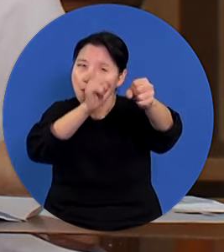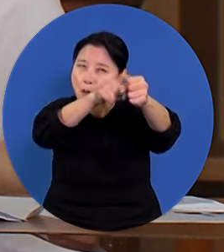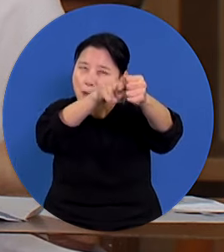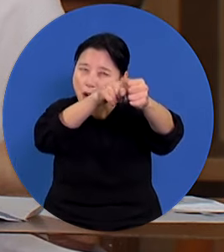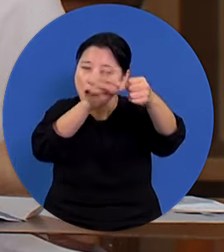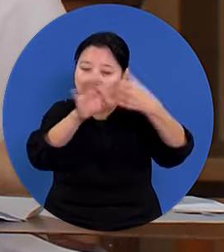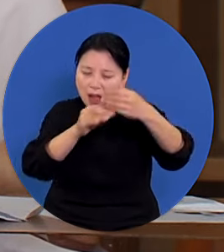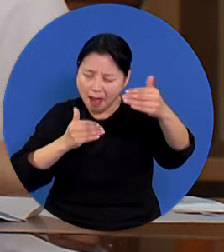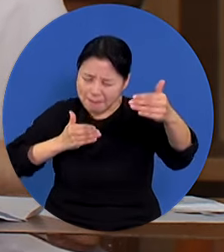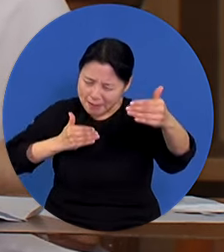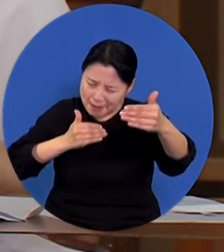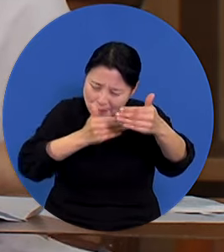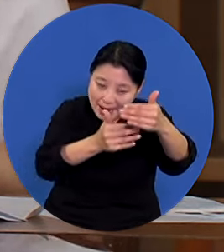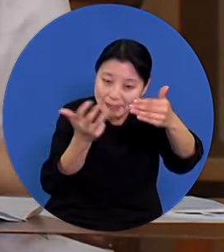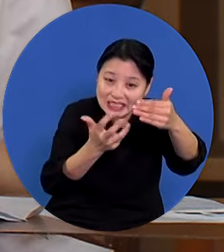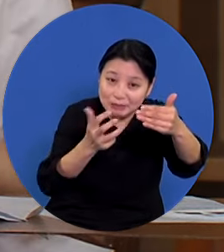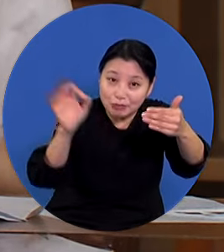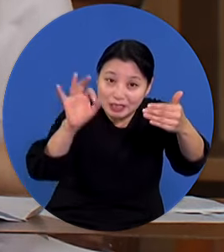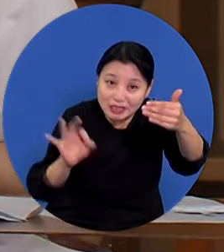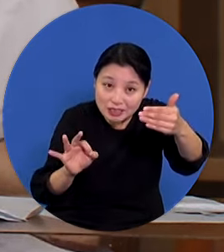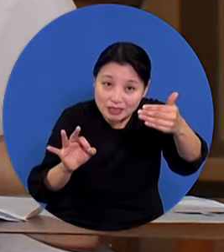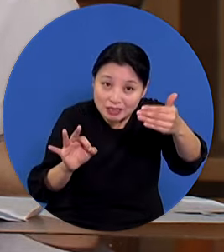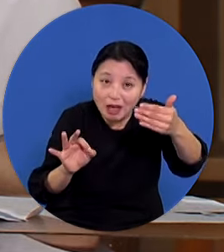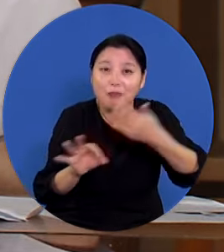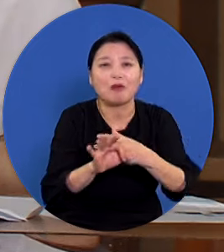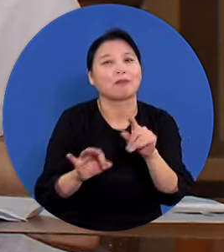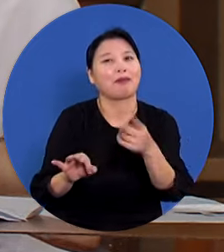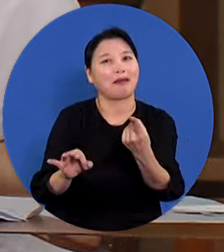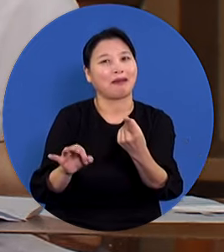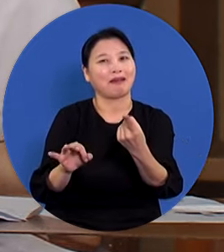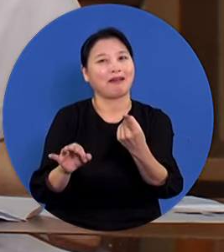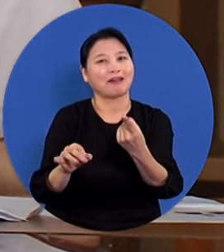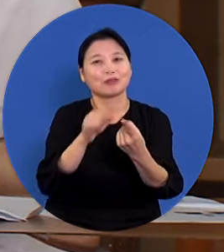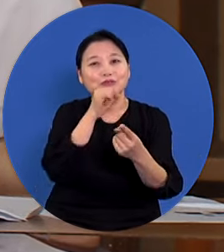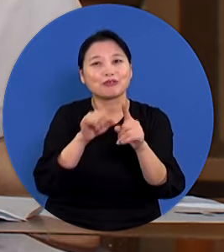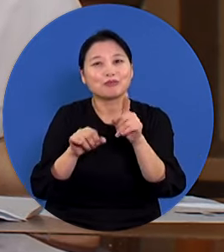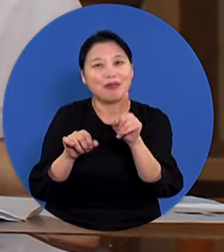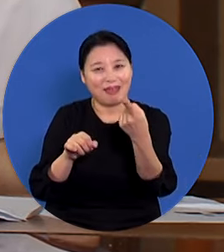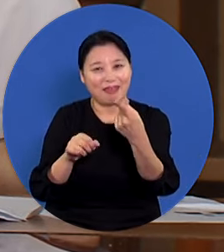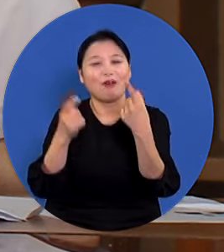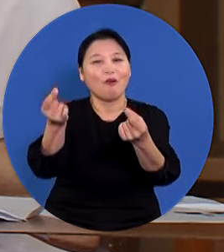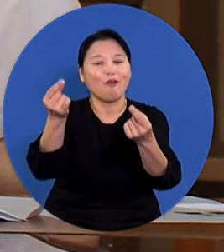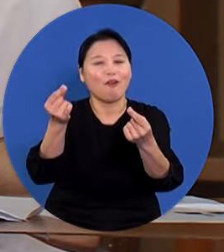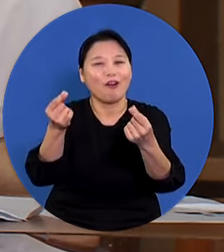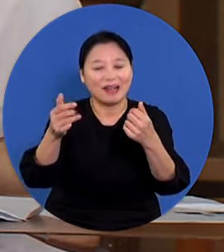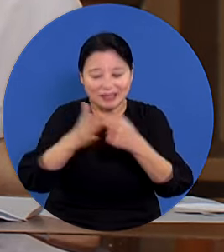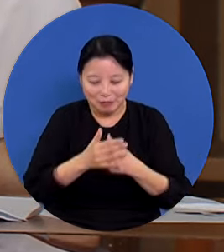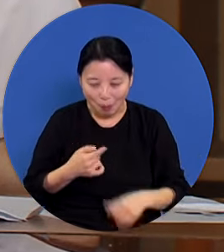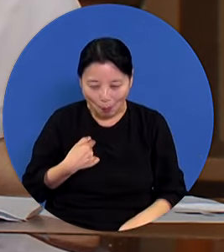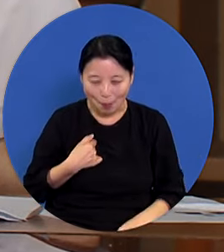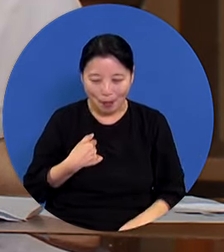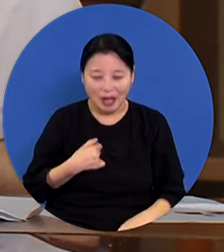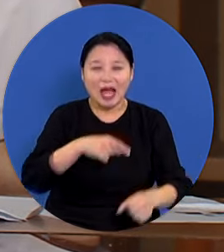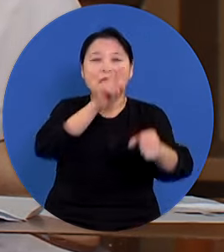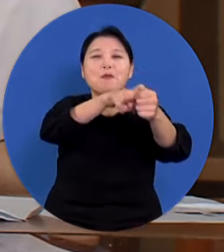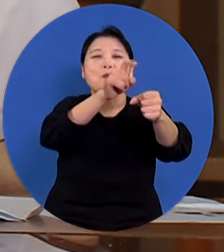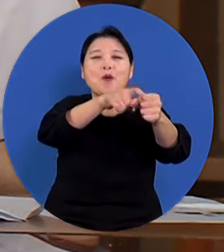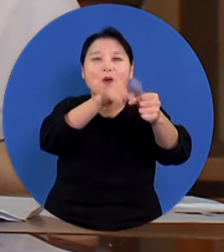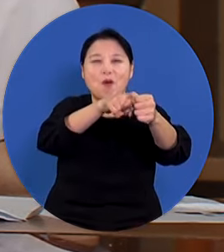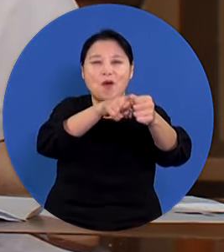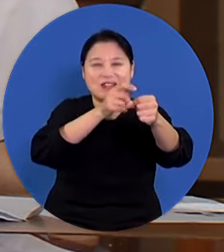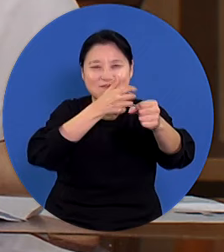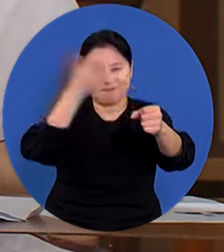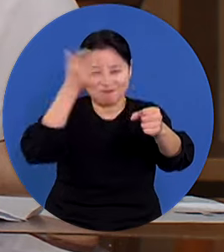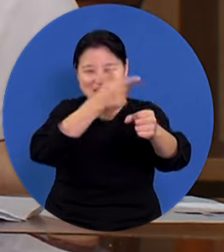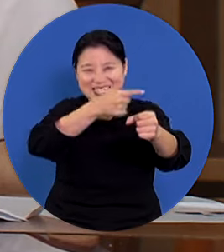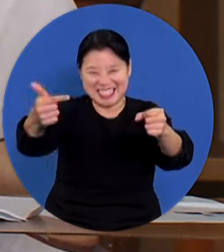80이 달성되면 100이다. 그럼 100이 되는 거잖아요. 그래서 그때 제가 깨달은 게 일단 목표는 야망, 목표는